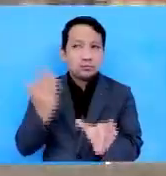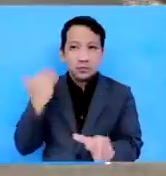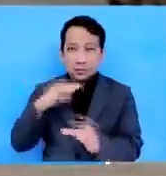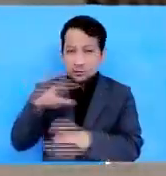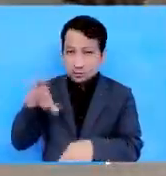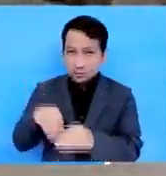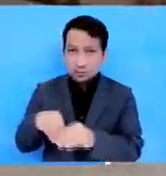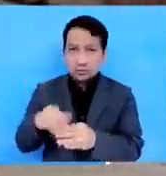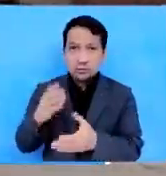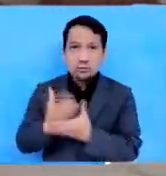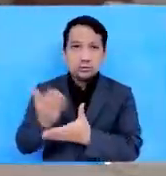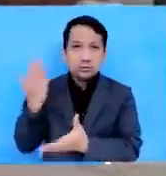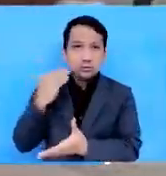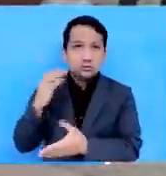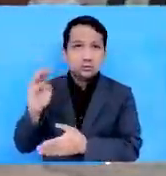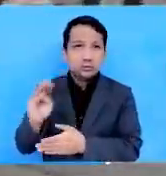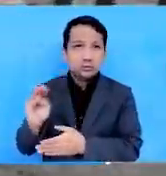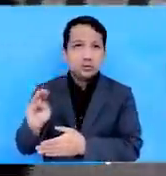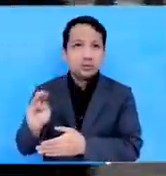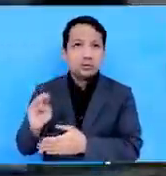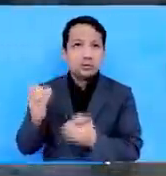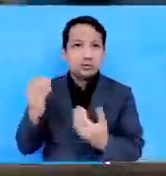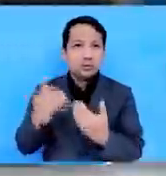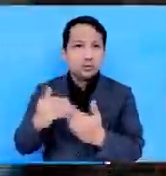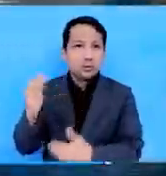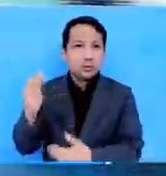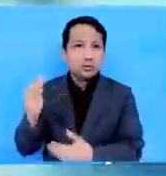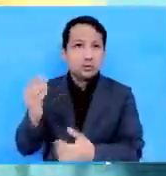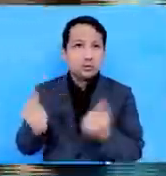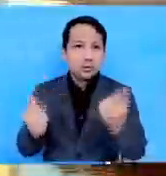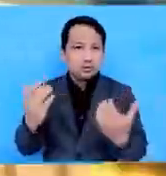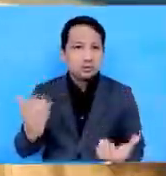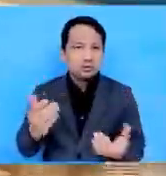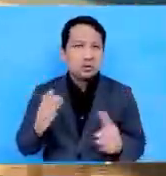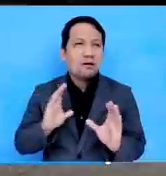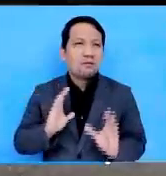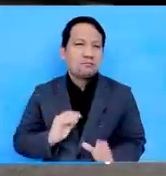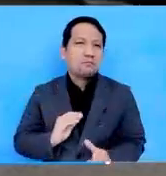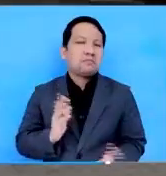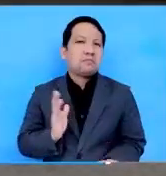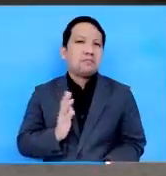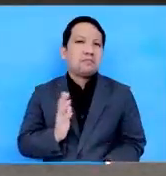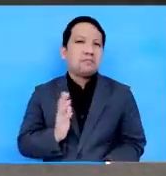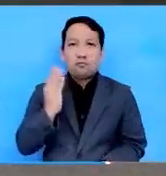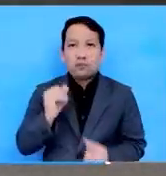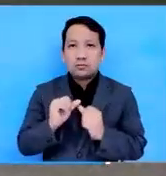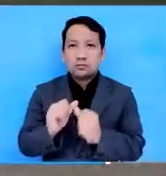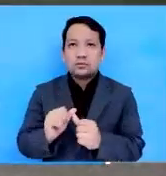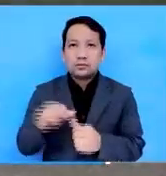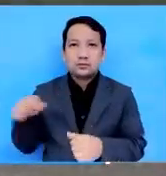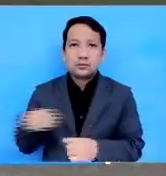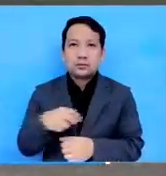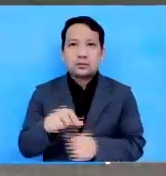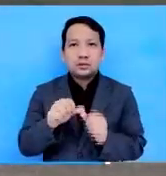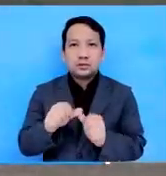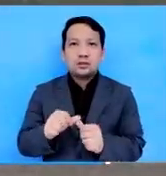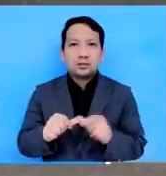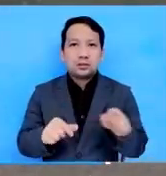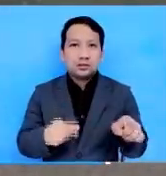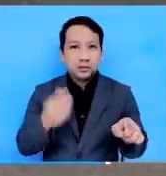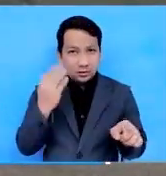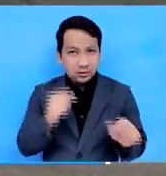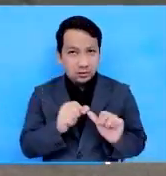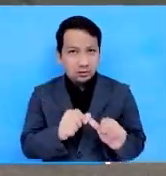tigil pasada mula Lunes. Karamihan daw ng mga driver nakahinga na ng maluwag. Bukod kasi sa makakabiyahe na sila ngayong araw at makakabawi ng